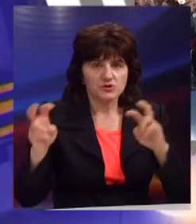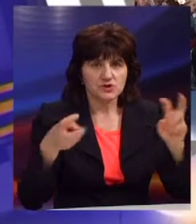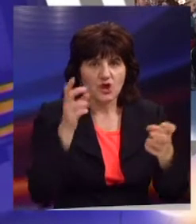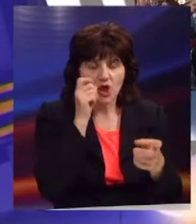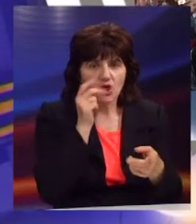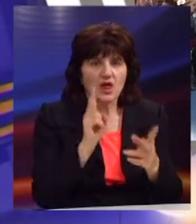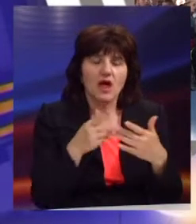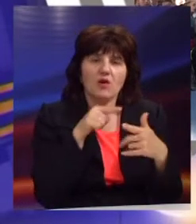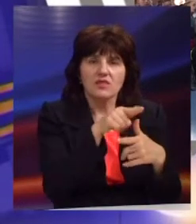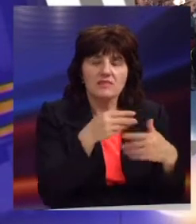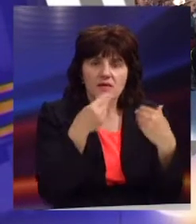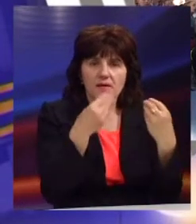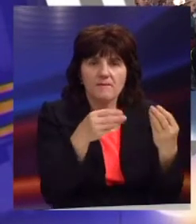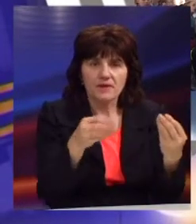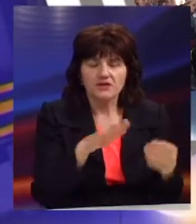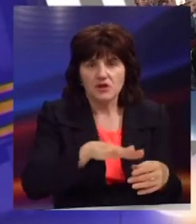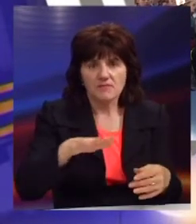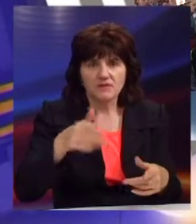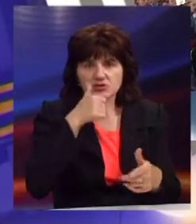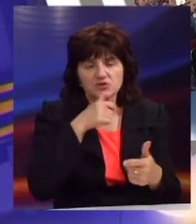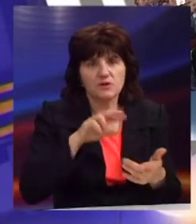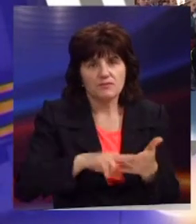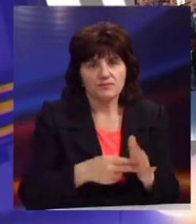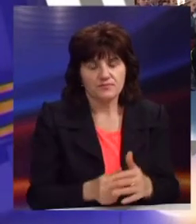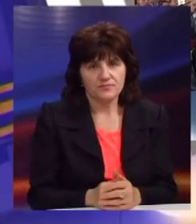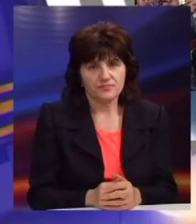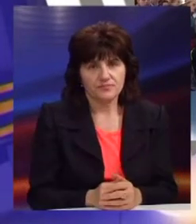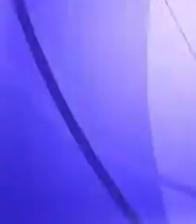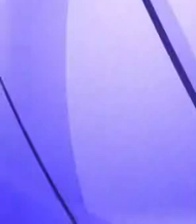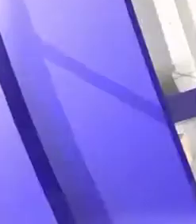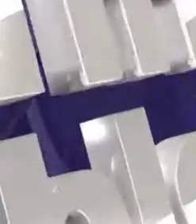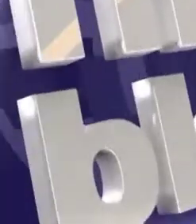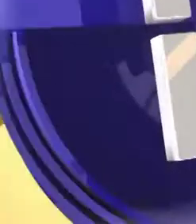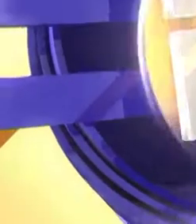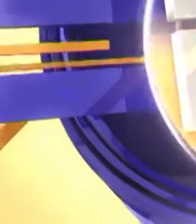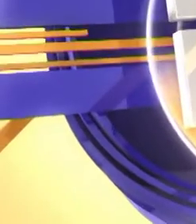roditelji kako bi se i njima predočilo ponašanje koje predstavlja zavisnost.